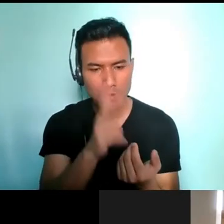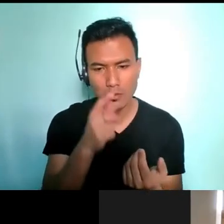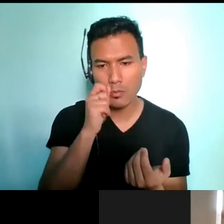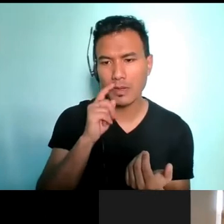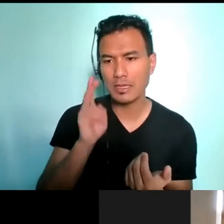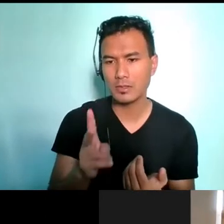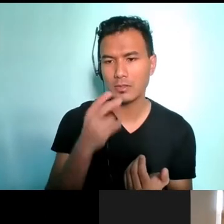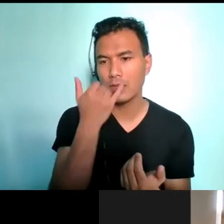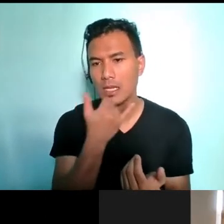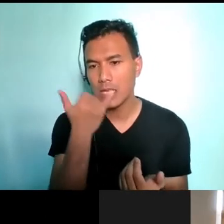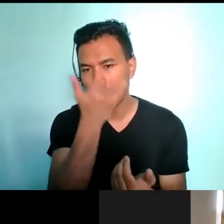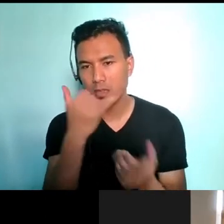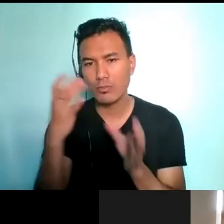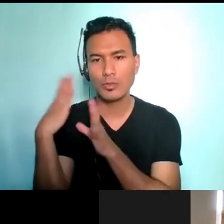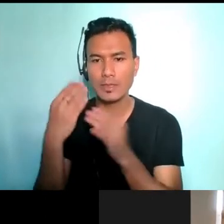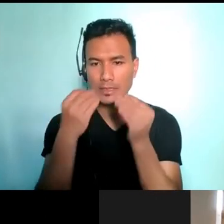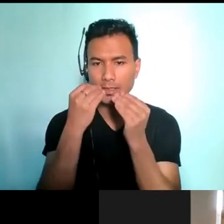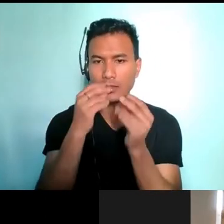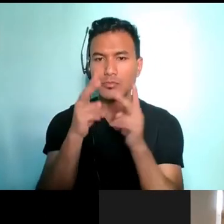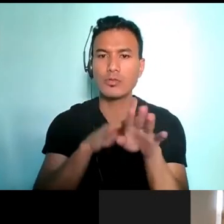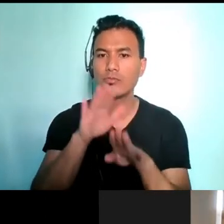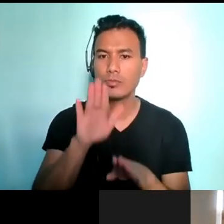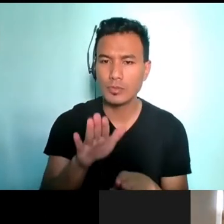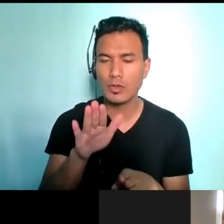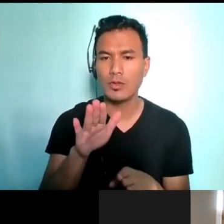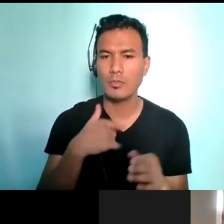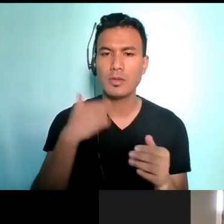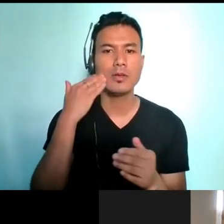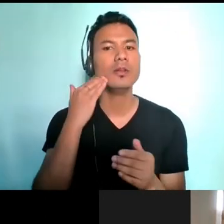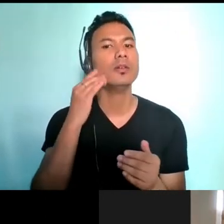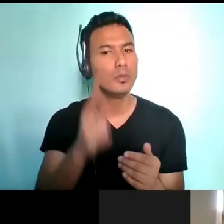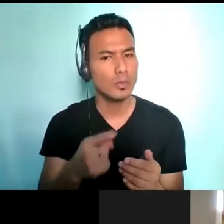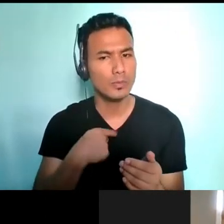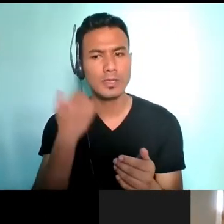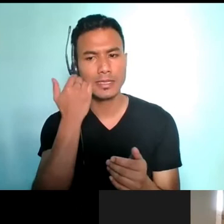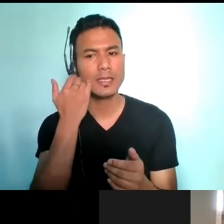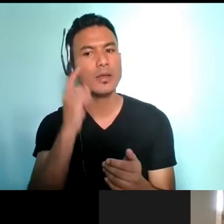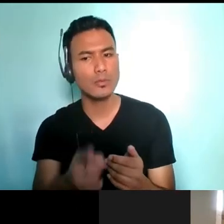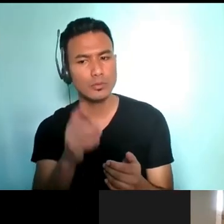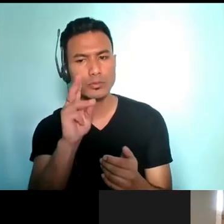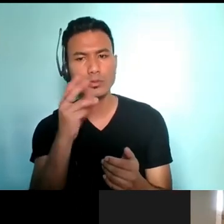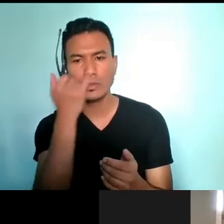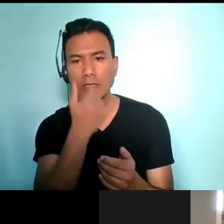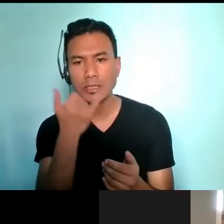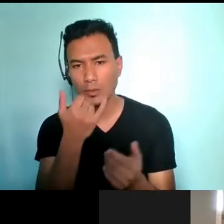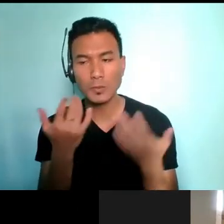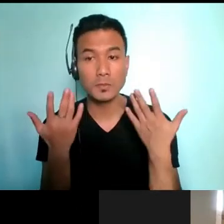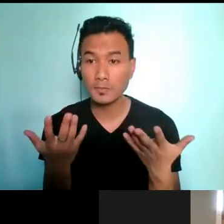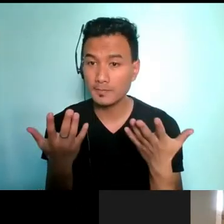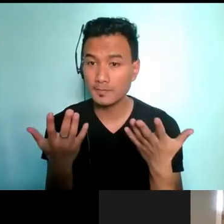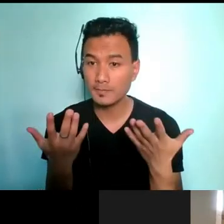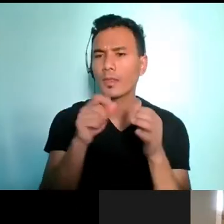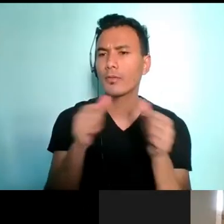त्यो जेन्डर रोलहरू जुन सिकेर आइरहेको छ म केटी हुँ म केटा हुँ अथवा म तेस्रो लिङ्गी हुँ त होइन त्यो